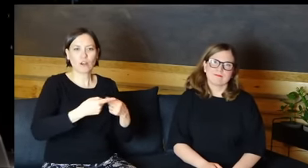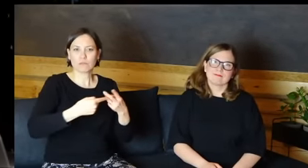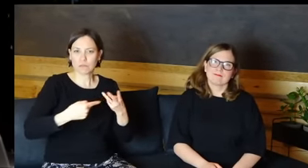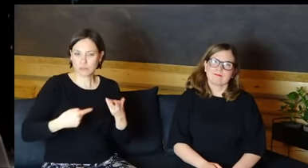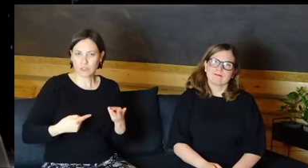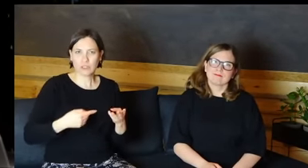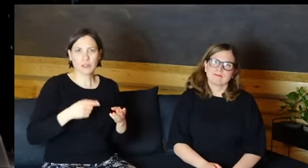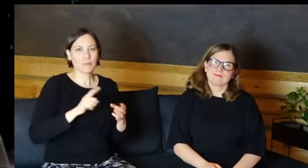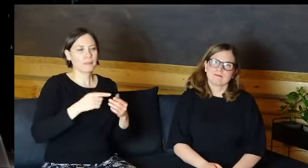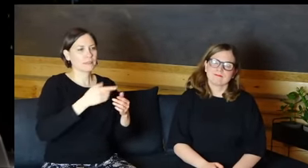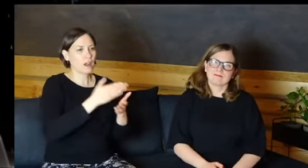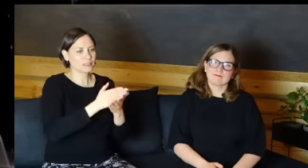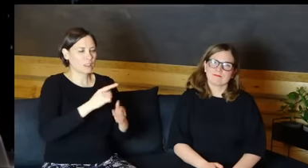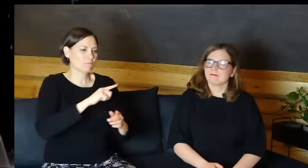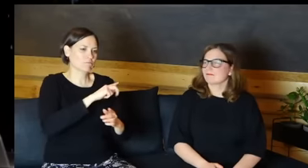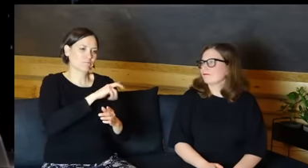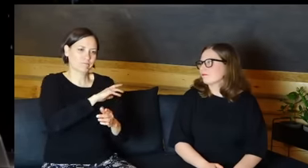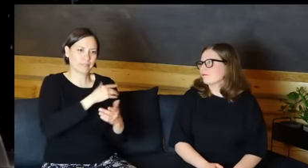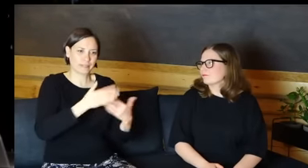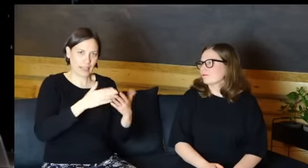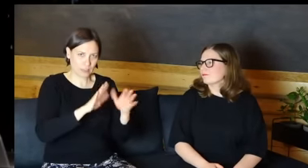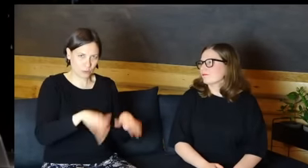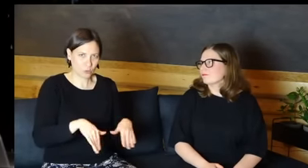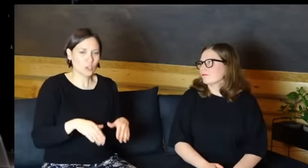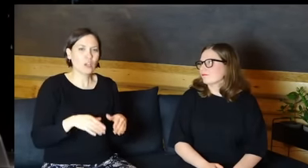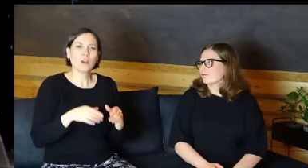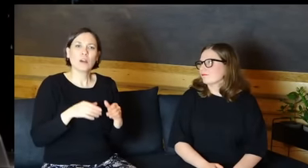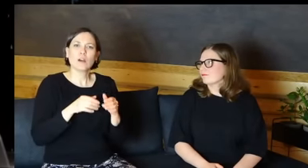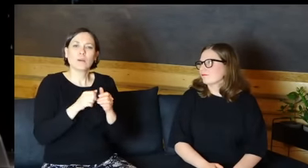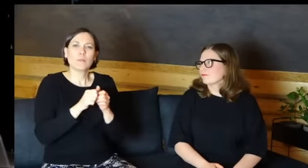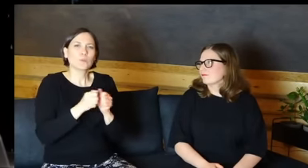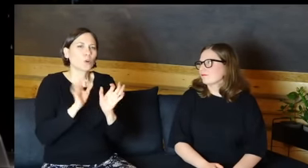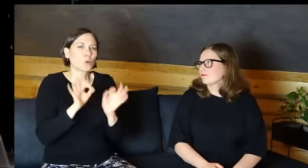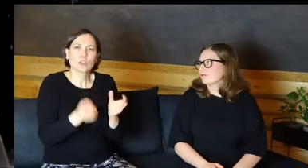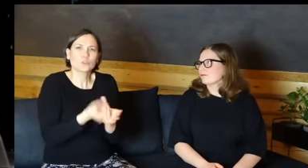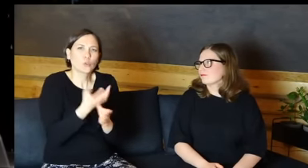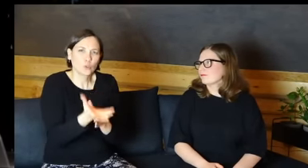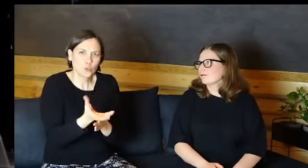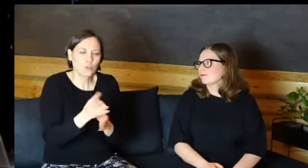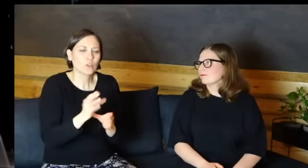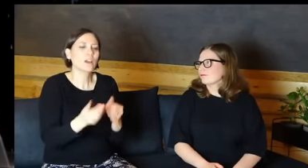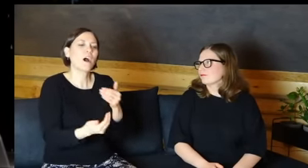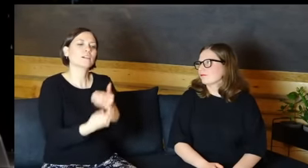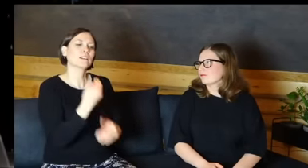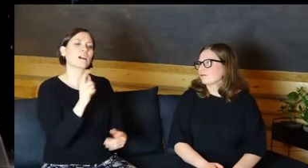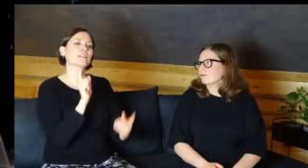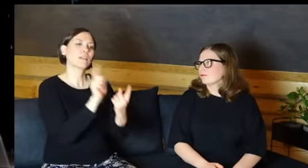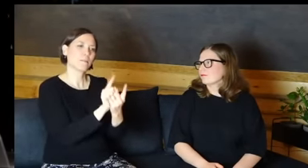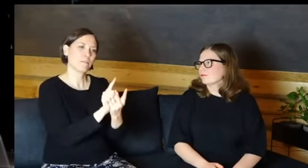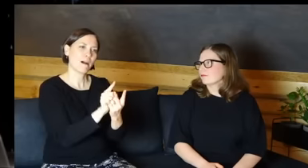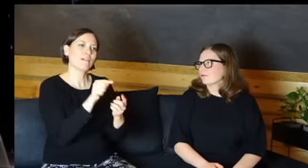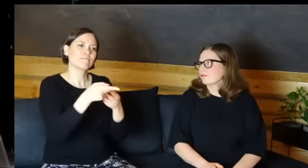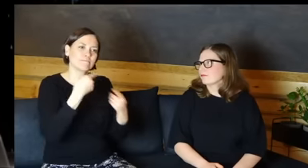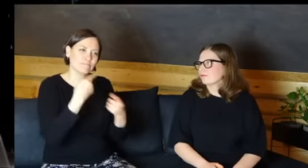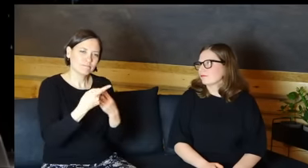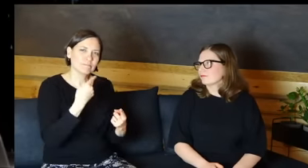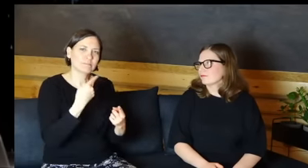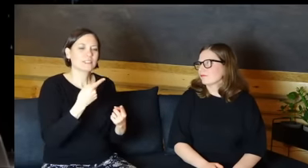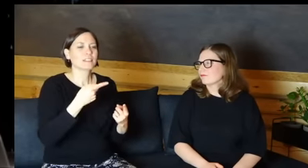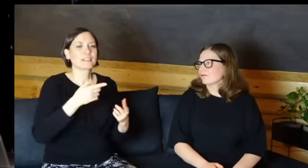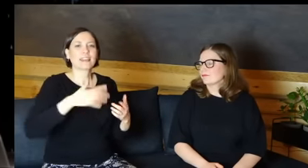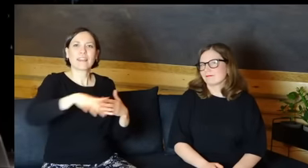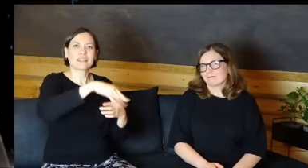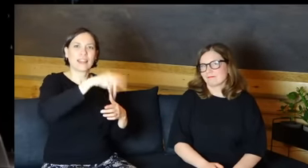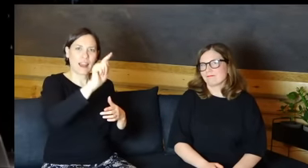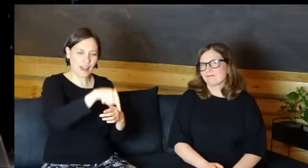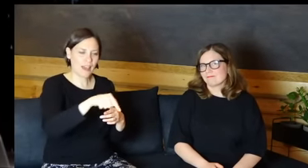me on eri saralla tehty, niin ne syntyy siellä työn ääressä, asiakasrajapinnassa, siellä kentällä.